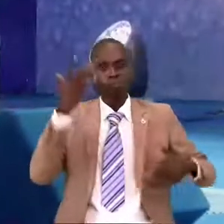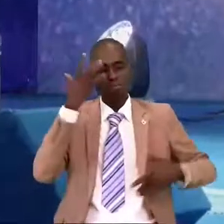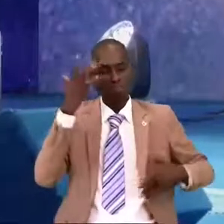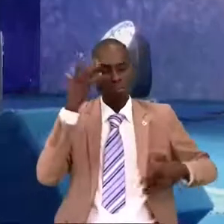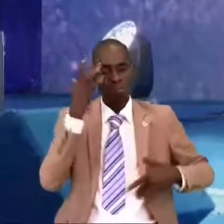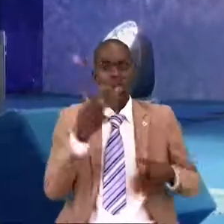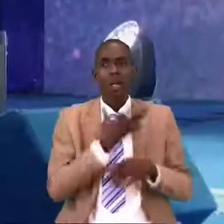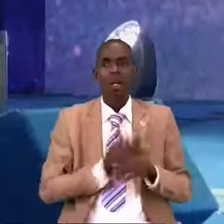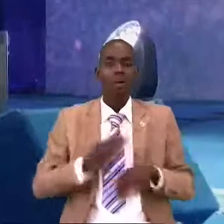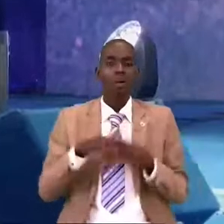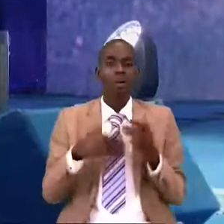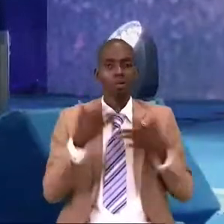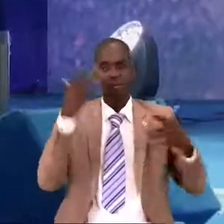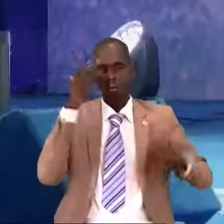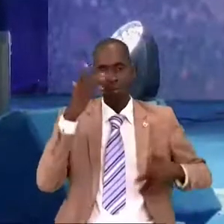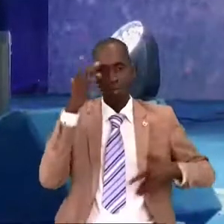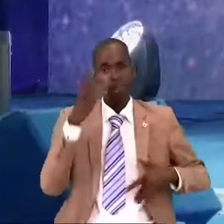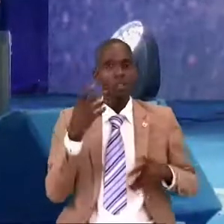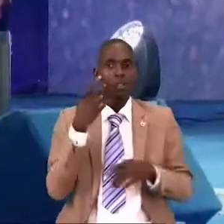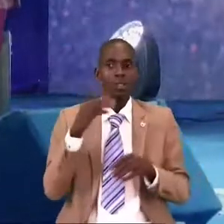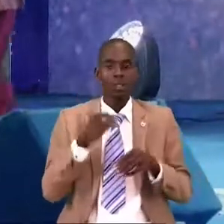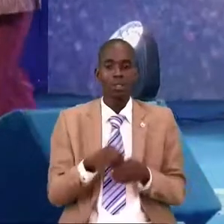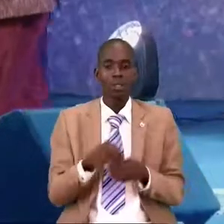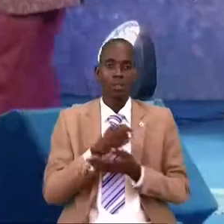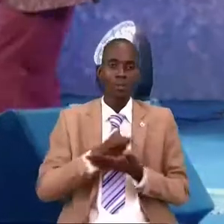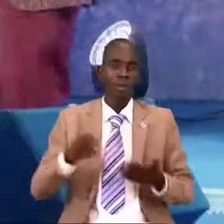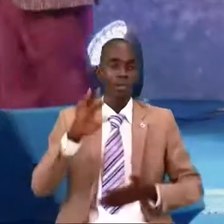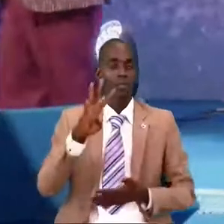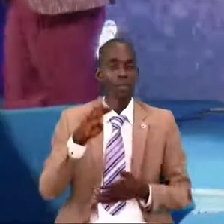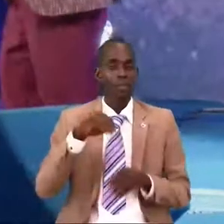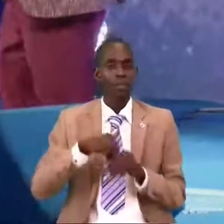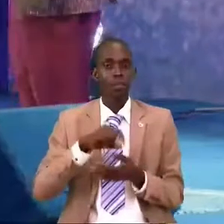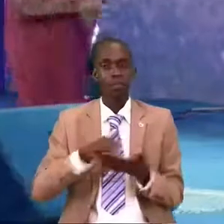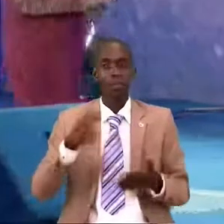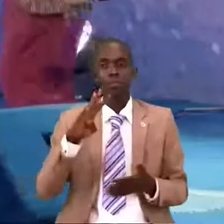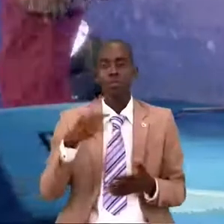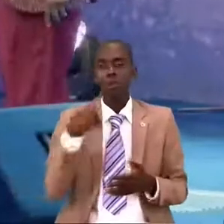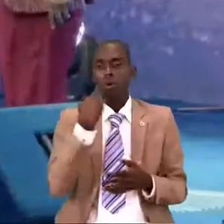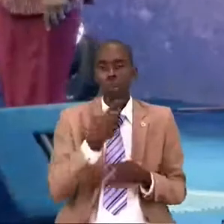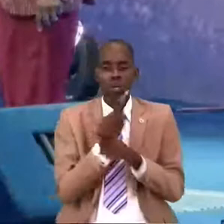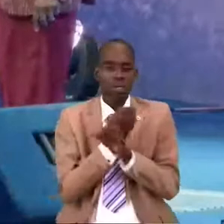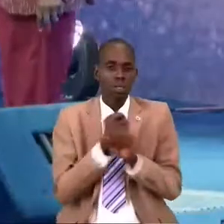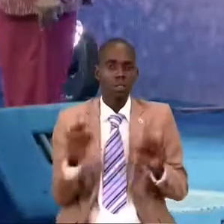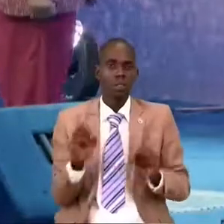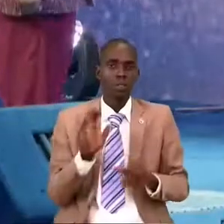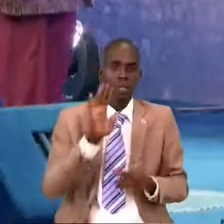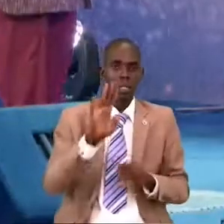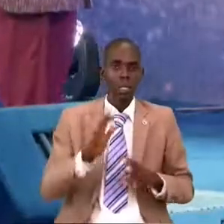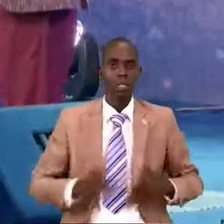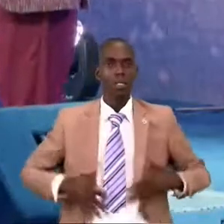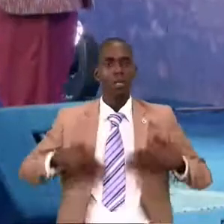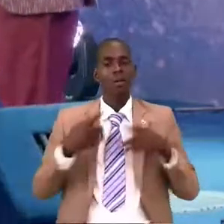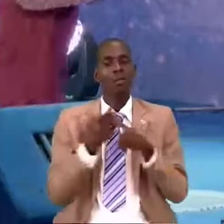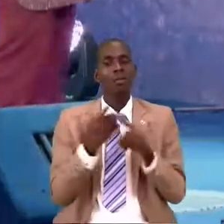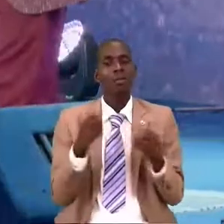Verset 4, c'est lui qui délivre ta vie de la fosse, qui te couronne de bonté et de